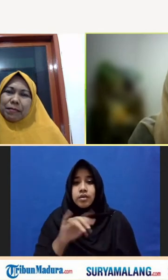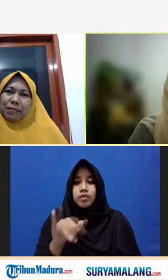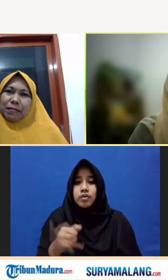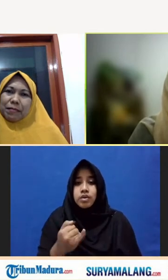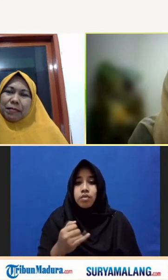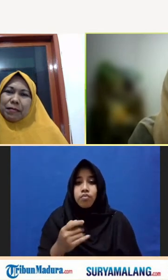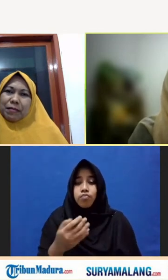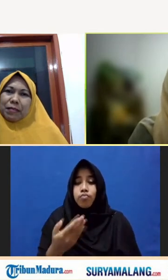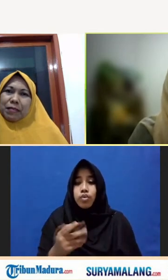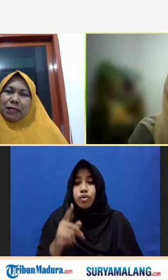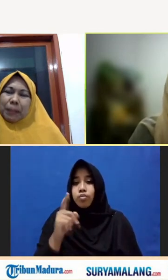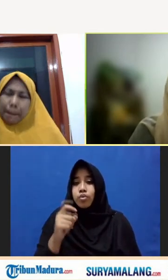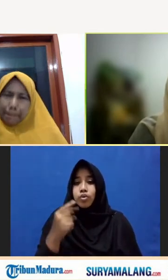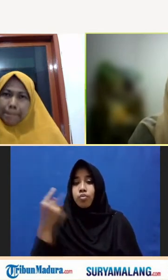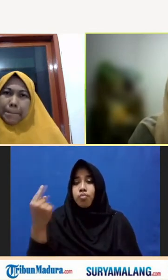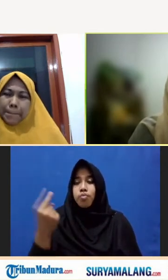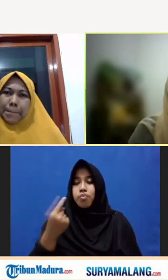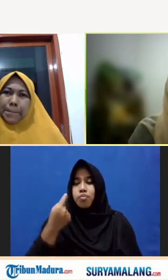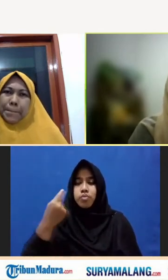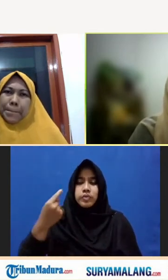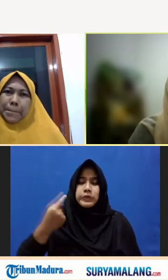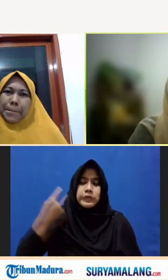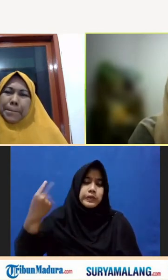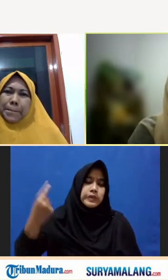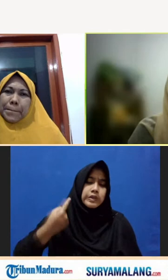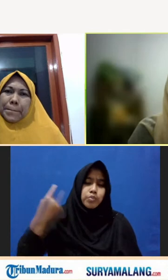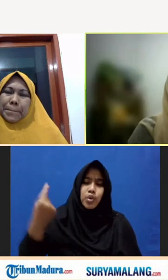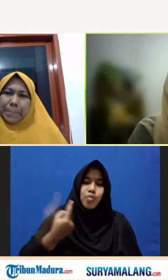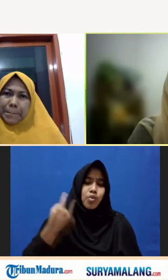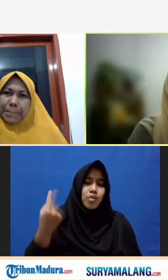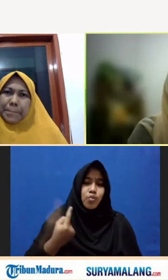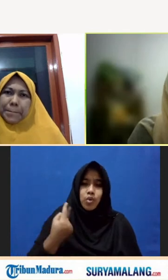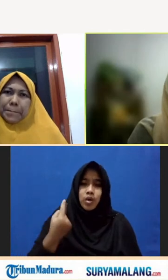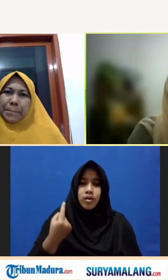butuh berbulan-bulan untuk bisa anak eksekusi.